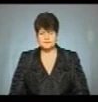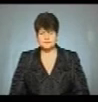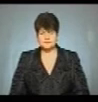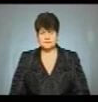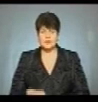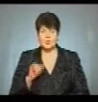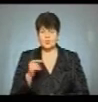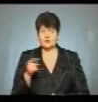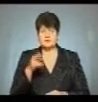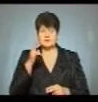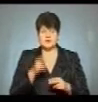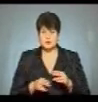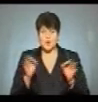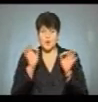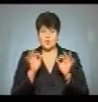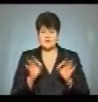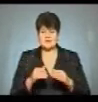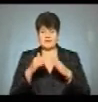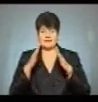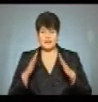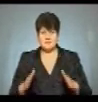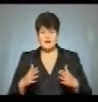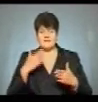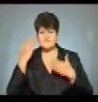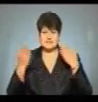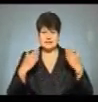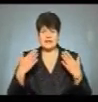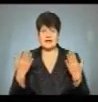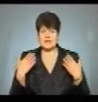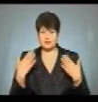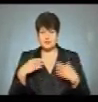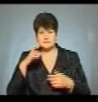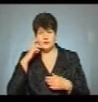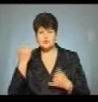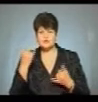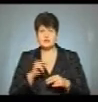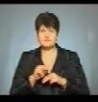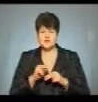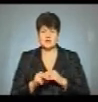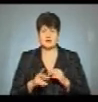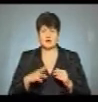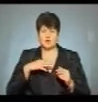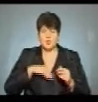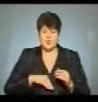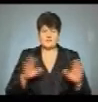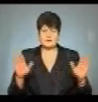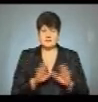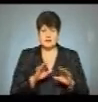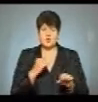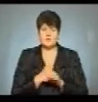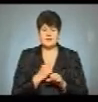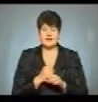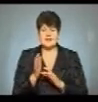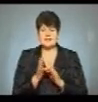У Тернополі завершився осінній табір «Веселі канікули з Богом». Сьогодні вчили духовних пісень, Божі заповіді та робили різдвяні